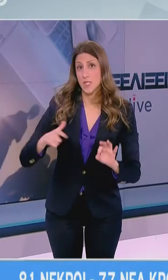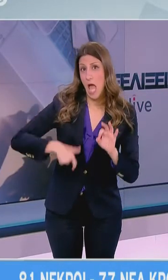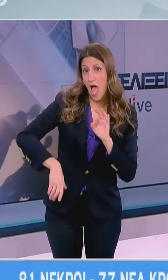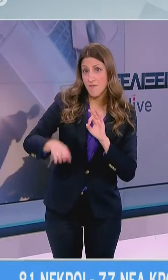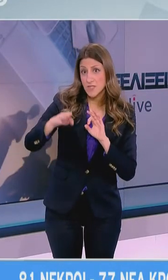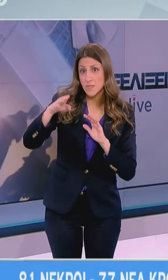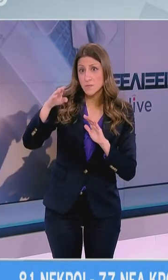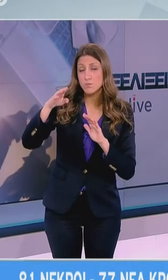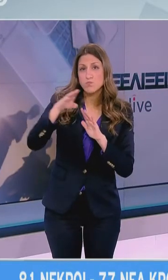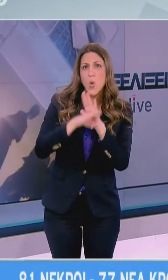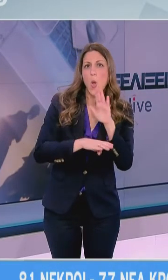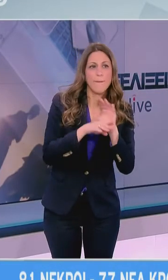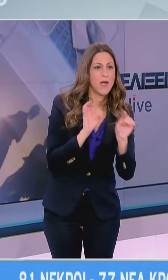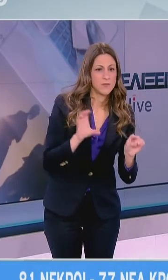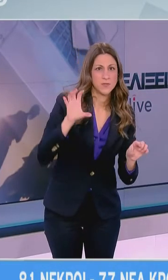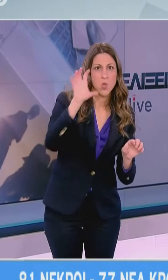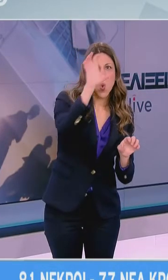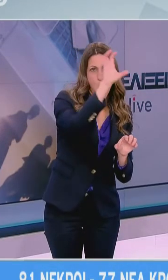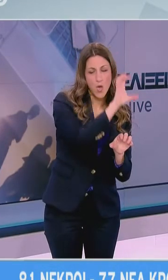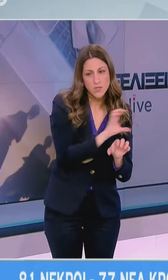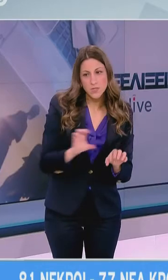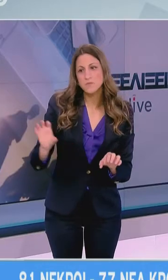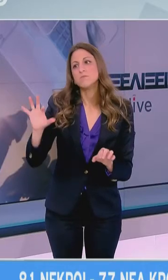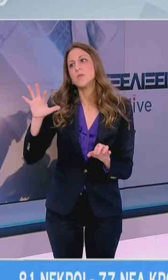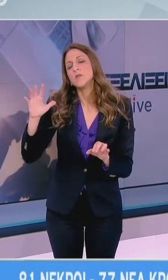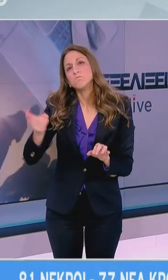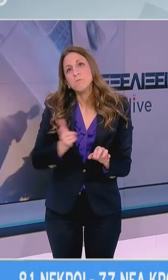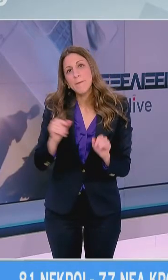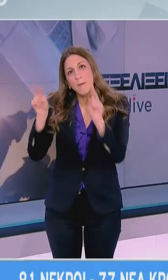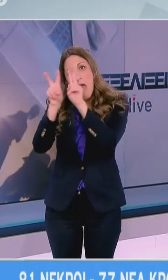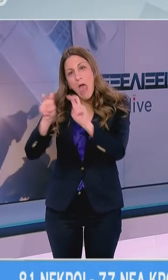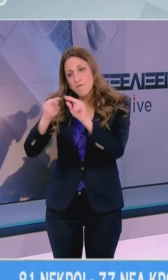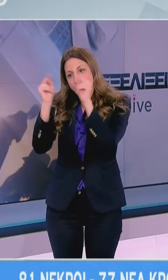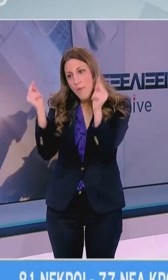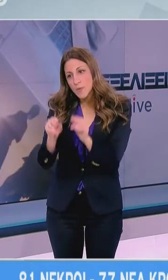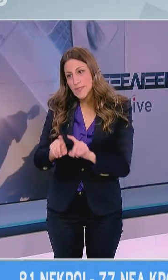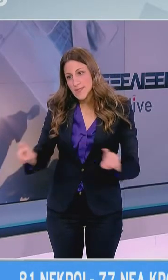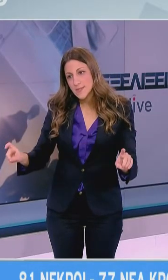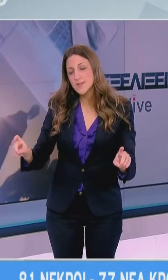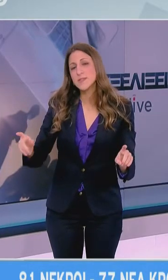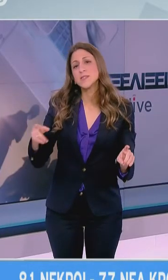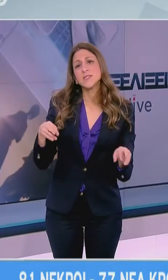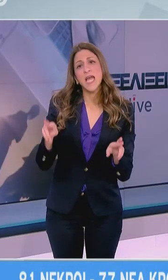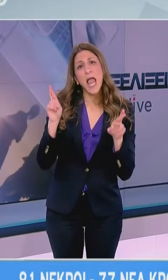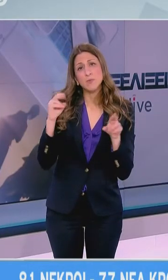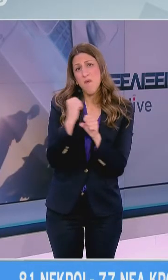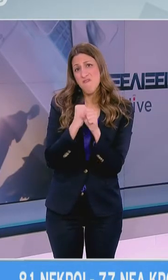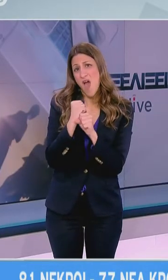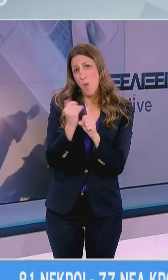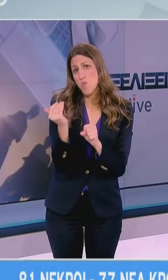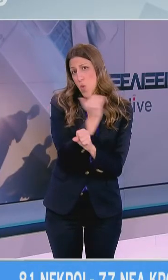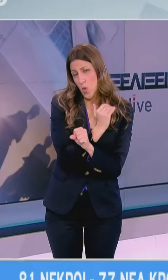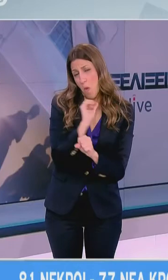να είναι διαθέσιμο ένα εμβόλιο. Είναι πολύ μεγαλύτερη και υψηλότερη η πιθανότητα να υπάρχει ένα αποτελεσματικό φάρμακο παρά ένα εμβόλιο.